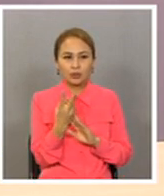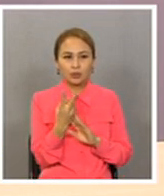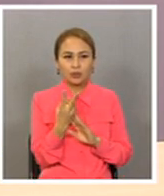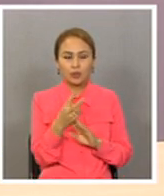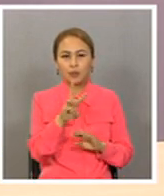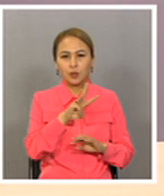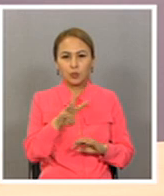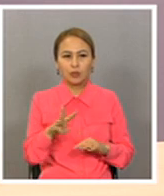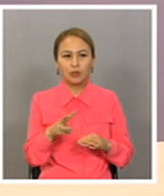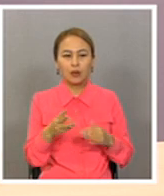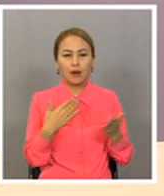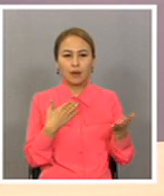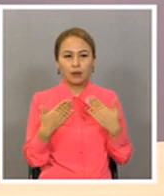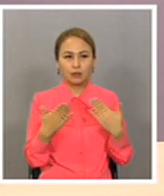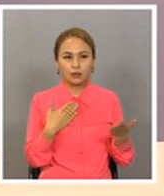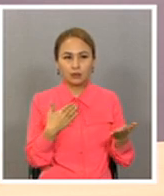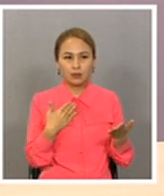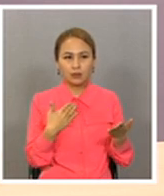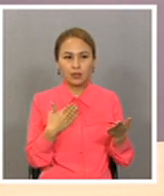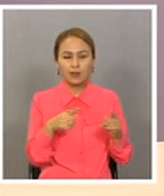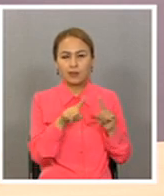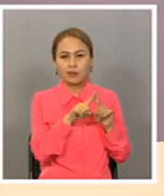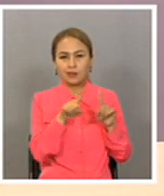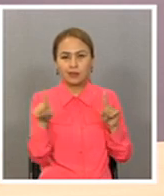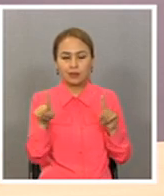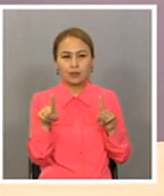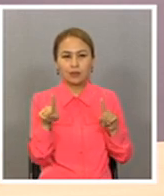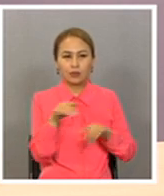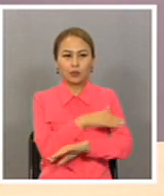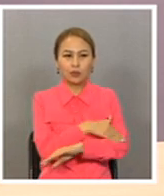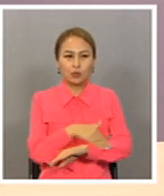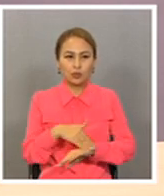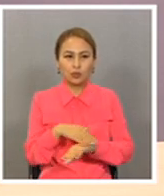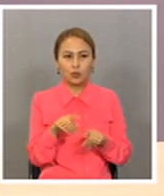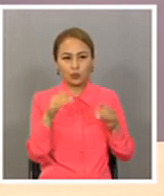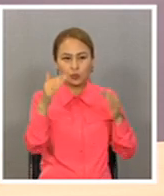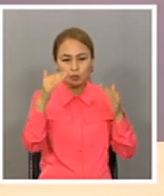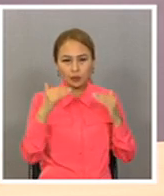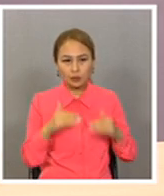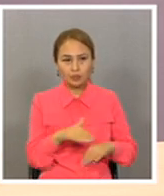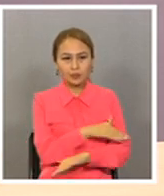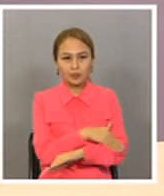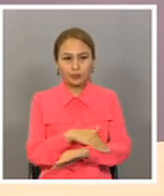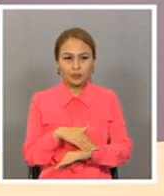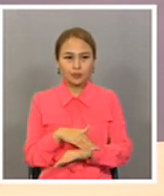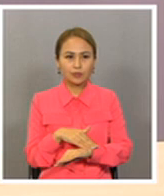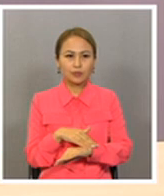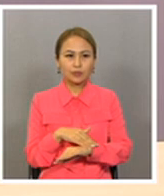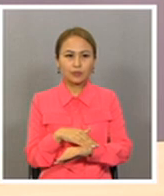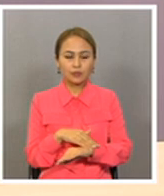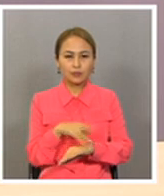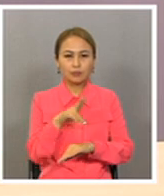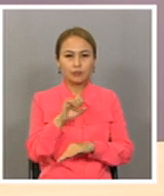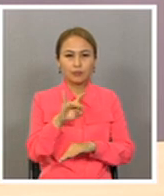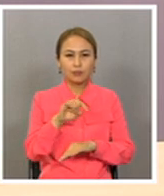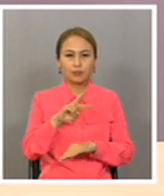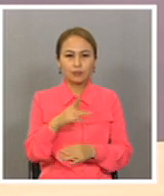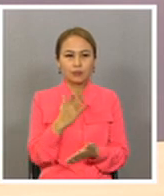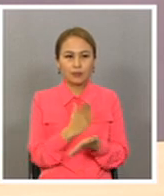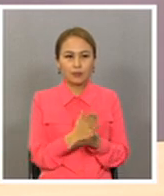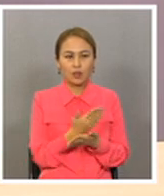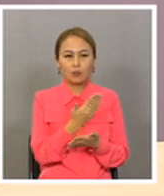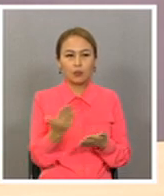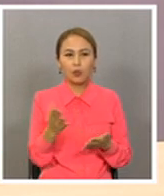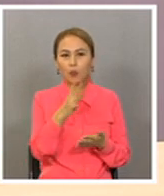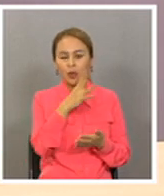минут аралығында сызылған түзу көлденен сызылған түзуге параллель берілген? Бұл